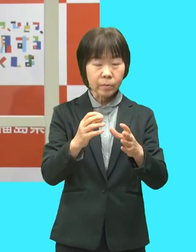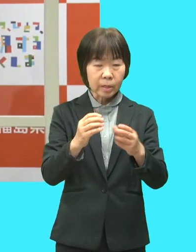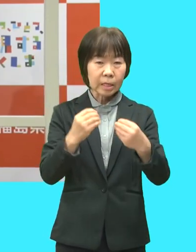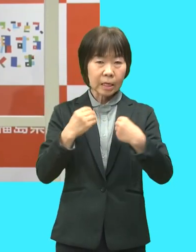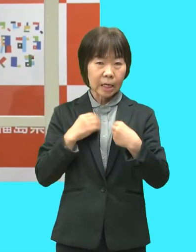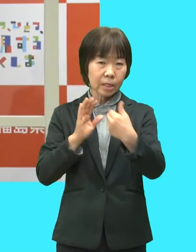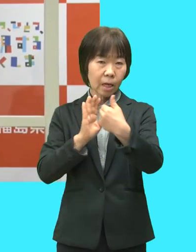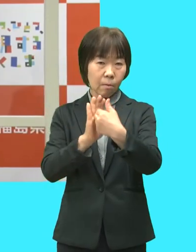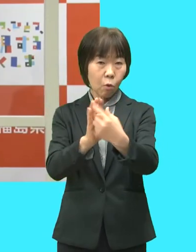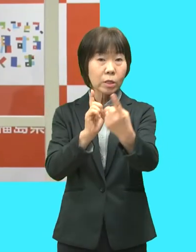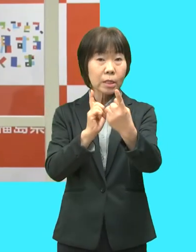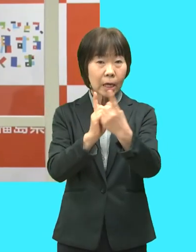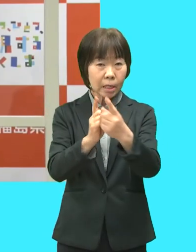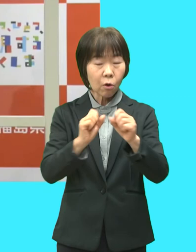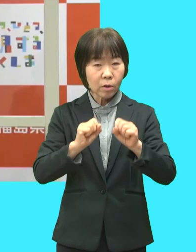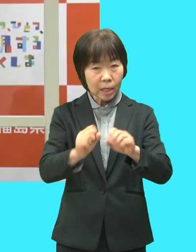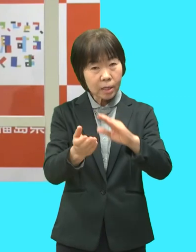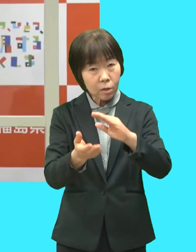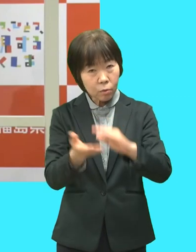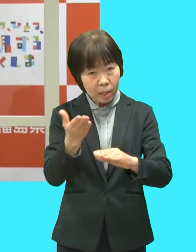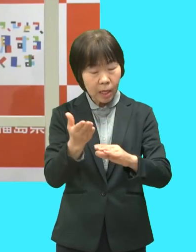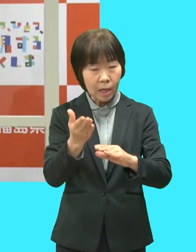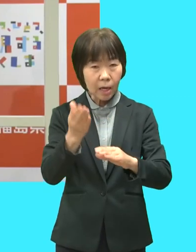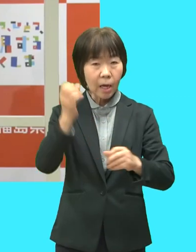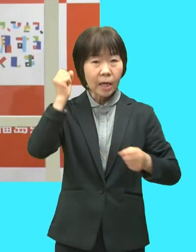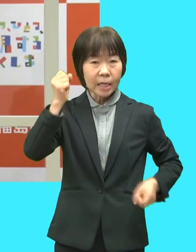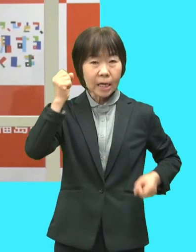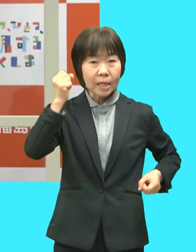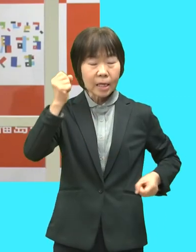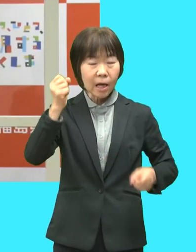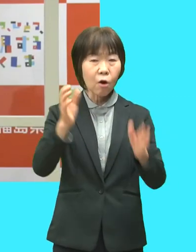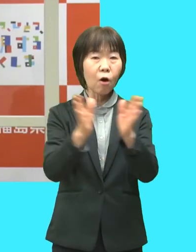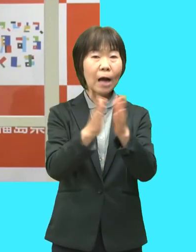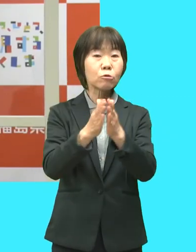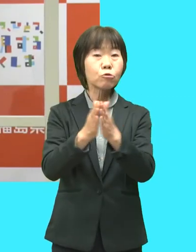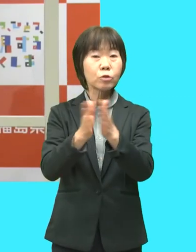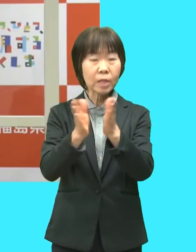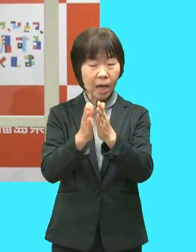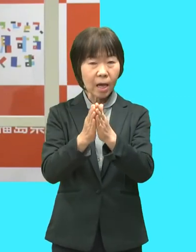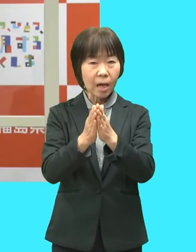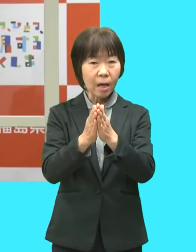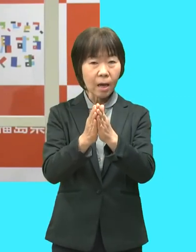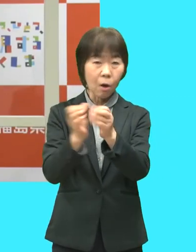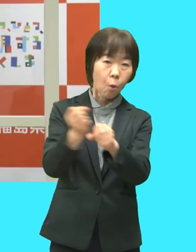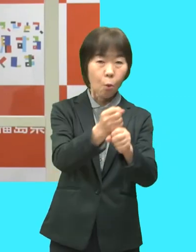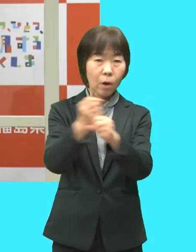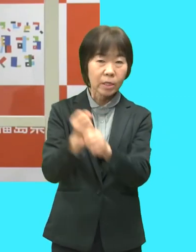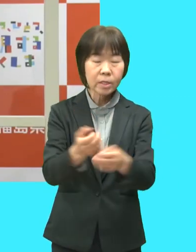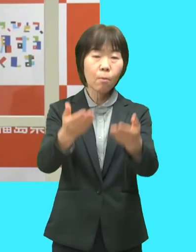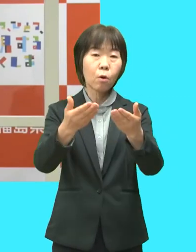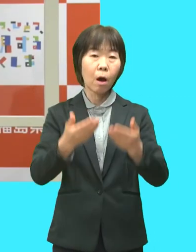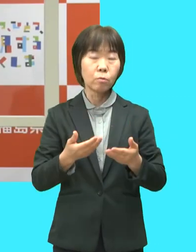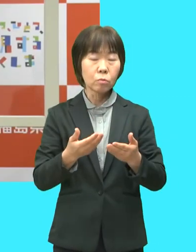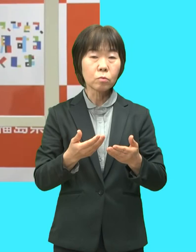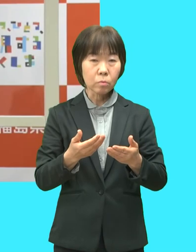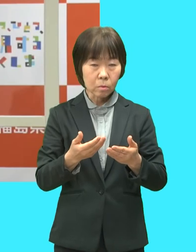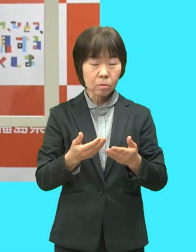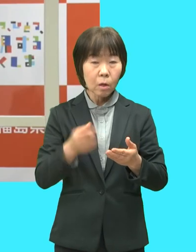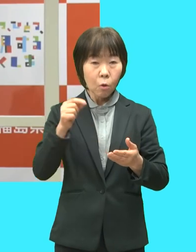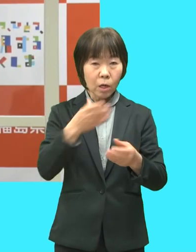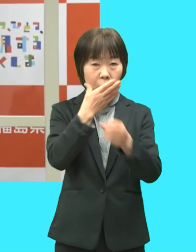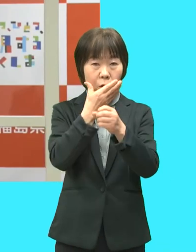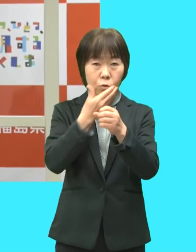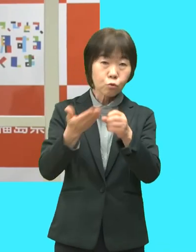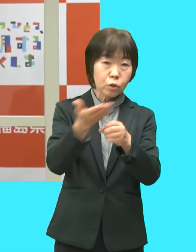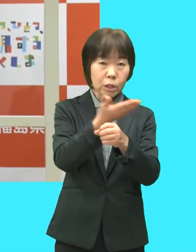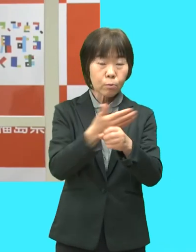対策を講じた上で、この聖火リレーをですね、拍手で温かく見守っていただく。それを福島の地